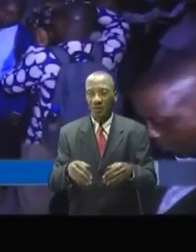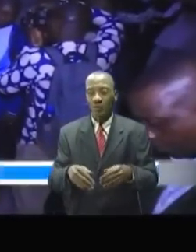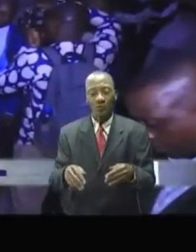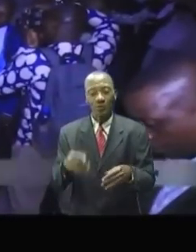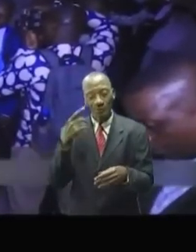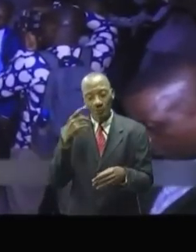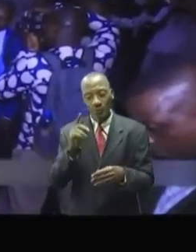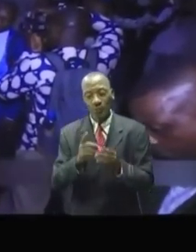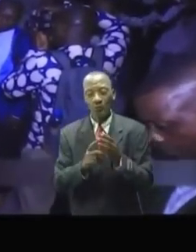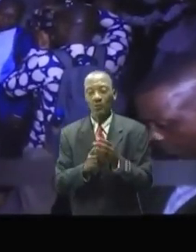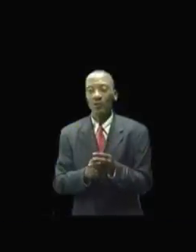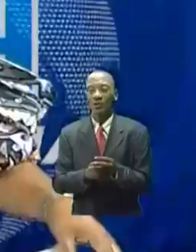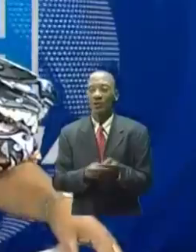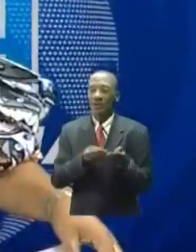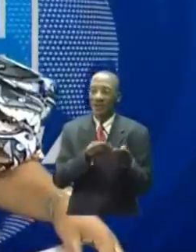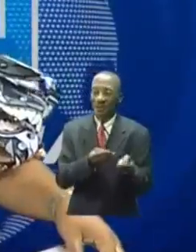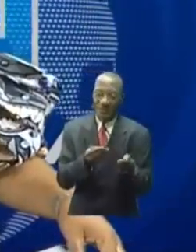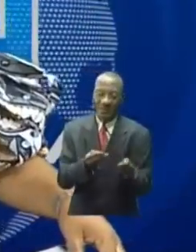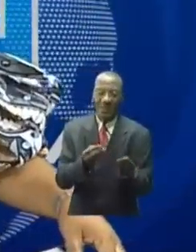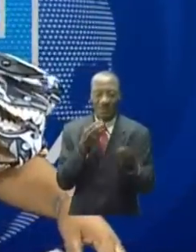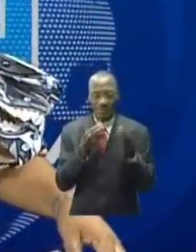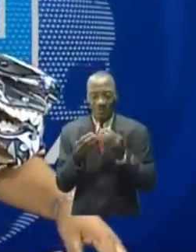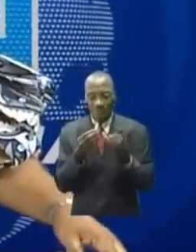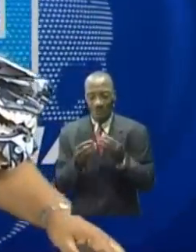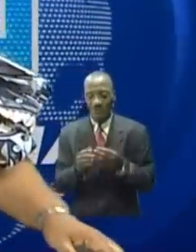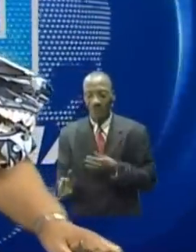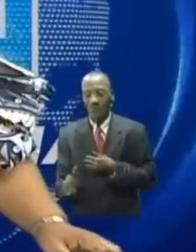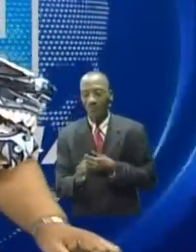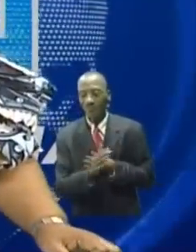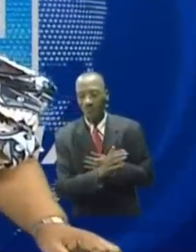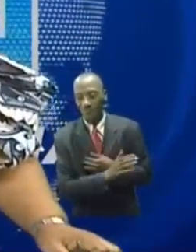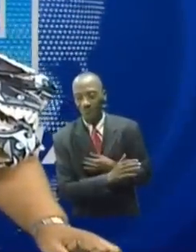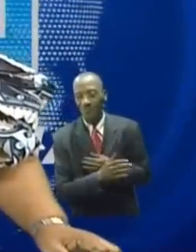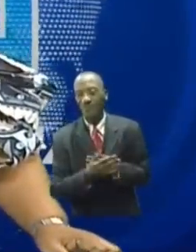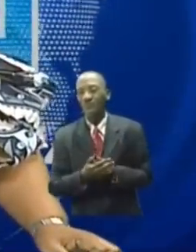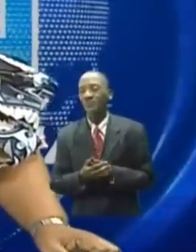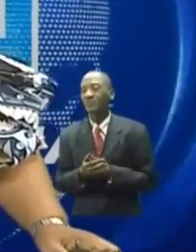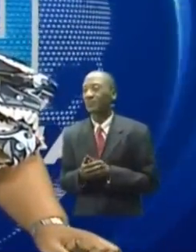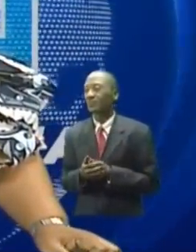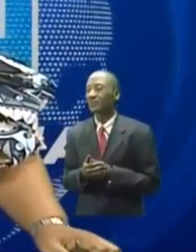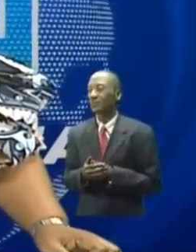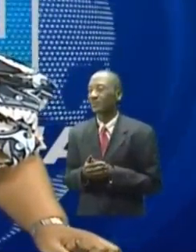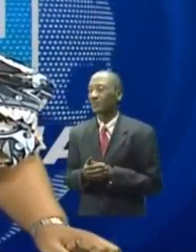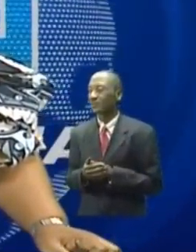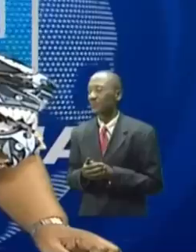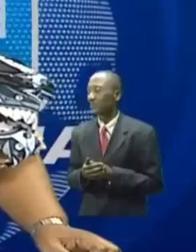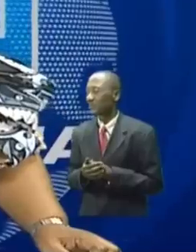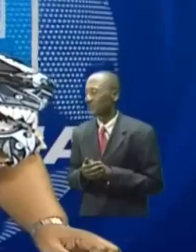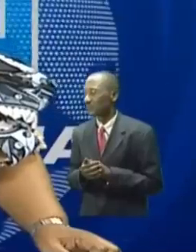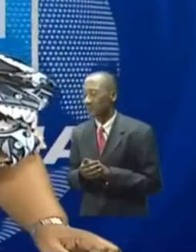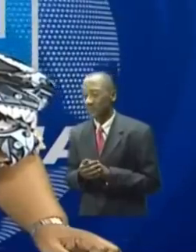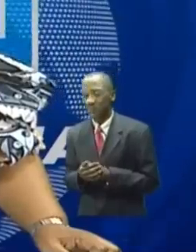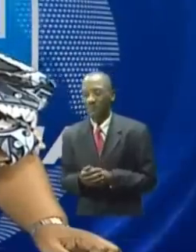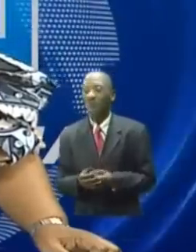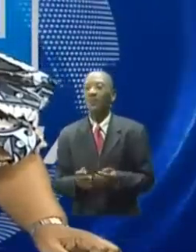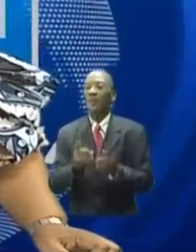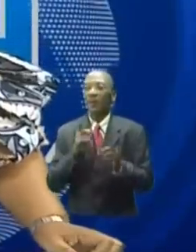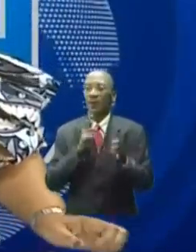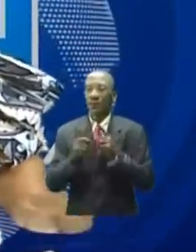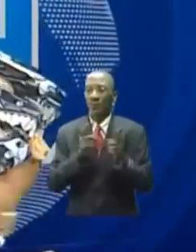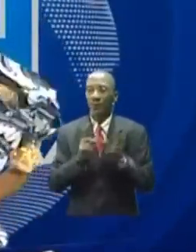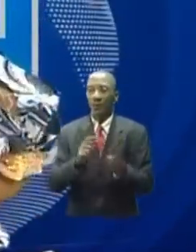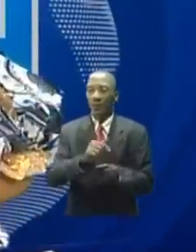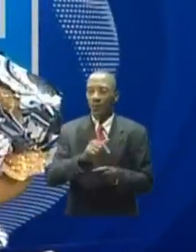sol sur le sous-sol. Et quelle est l'actualité au ministère de l'Environnement? Doris Mozo et Julien Piana tentent de répondre à travers